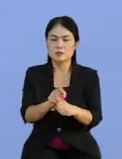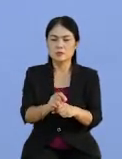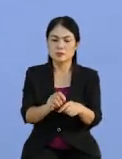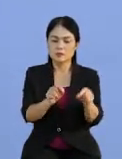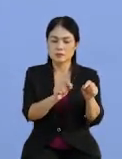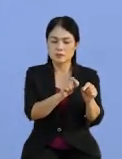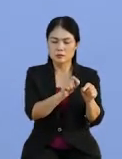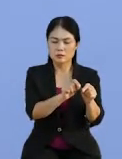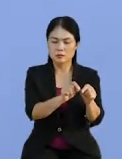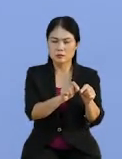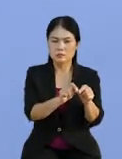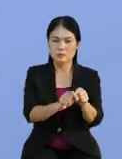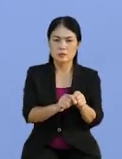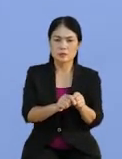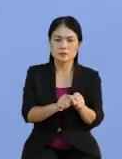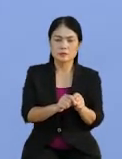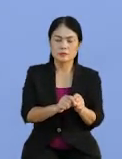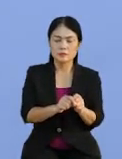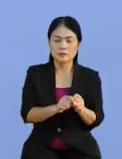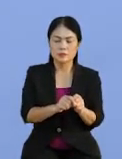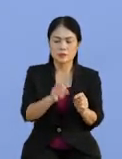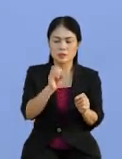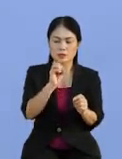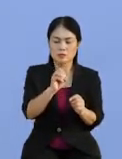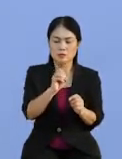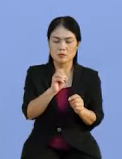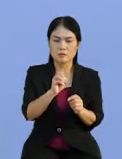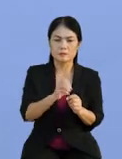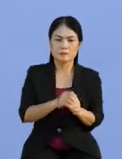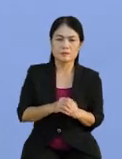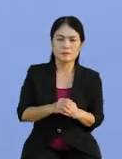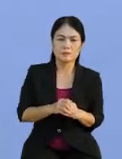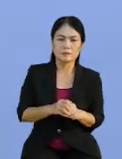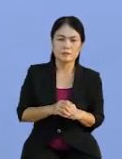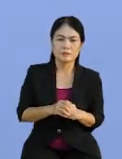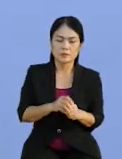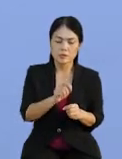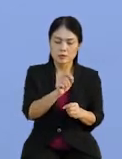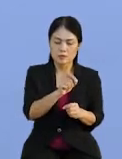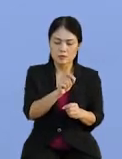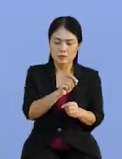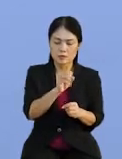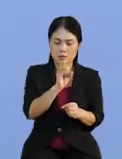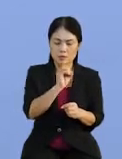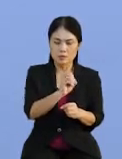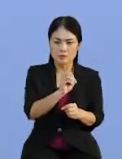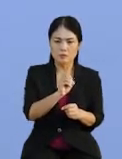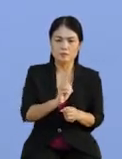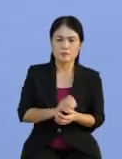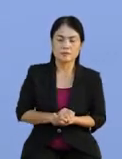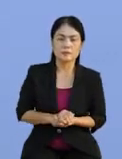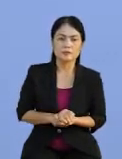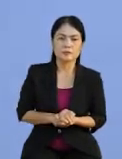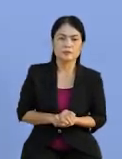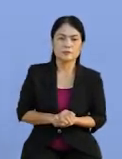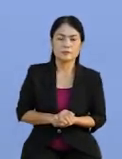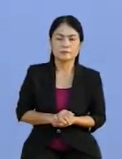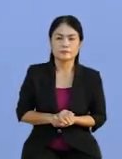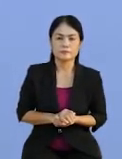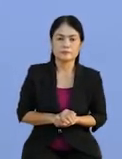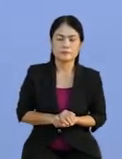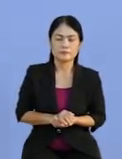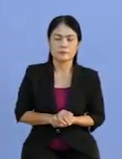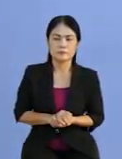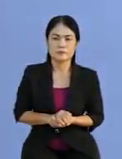bà cứ ạ xó ồ chân cái này ní dương đại chẳng nói ồ bà à chân cái này ní dương đại à